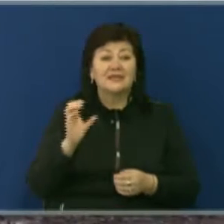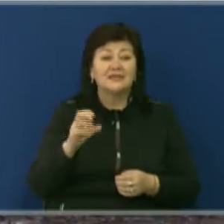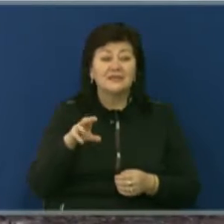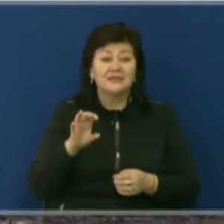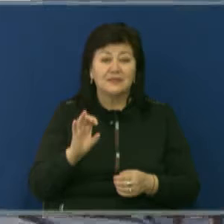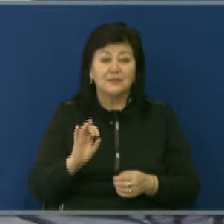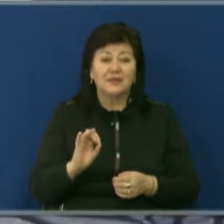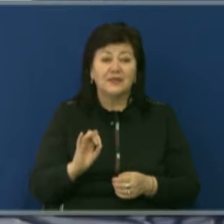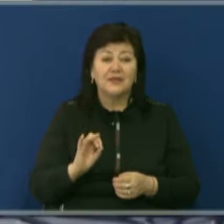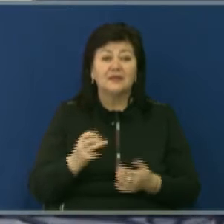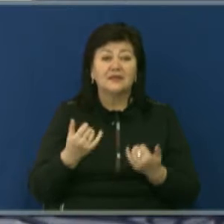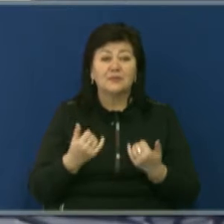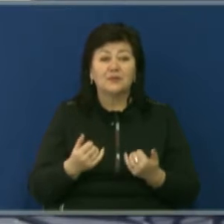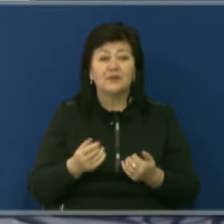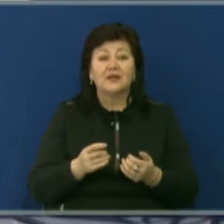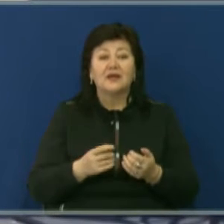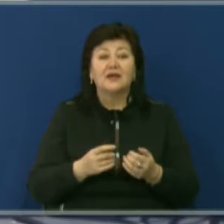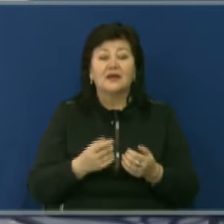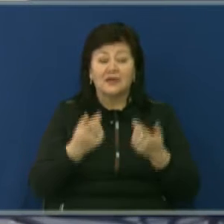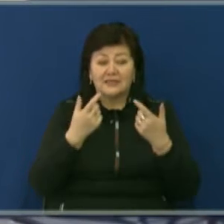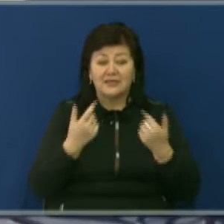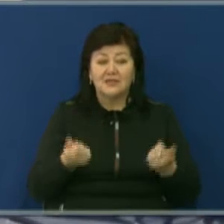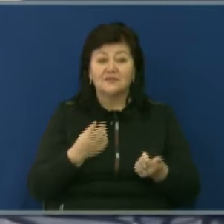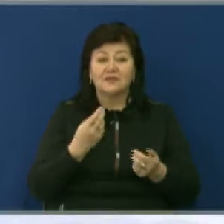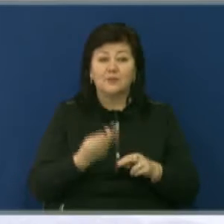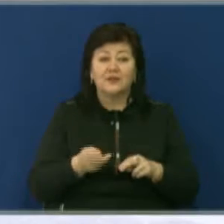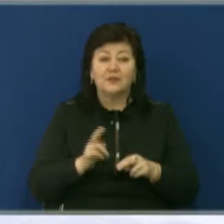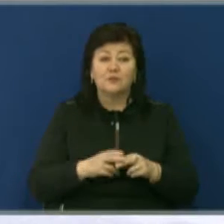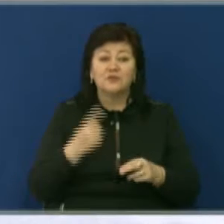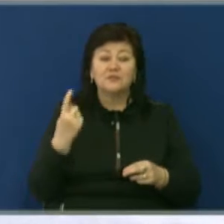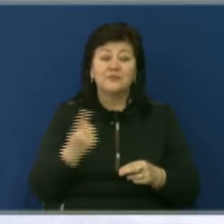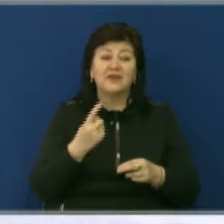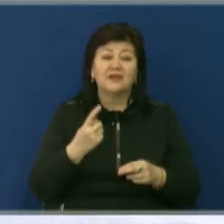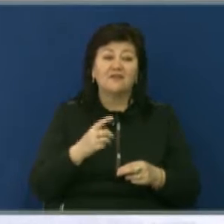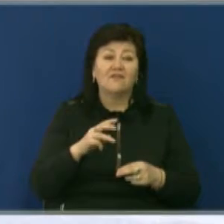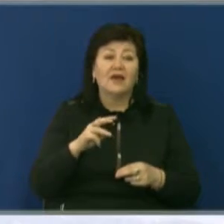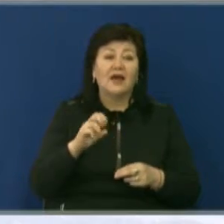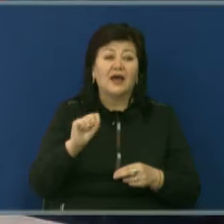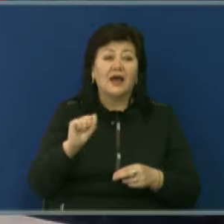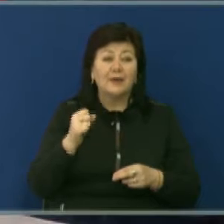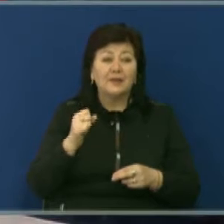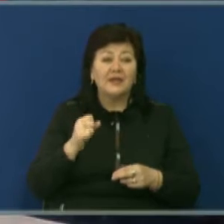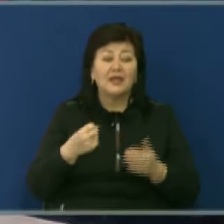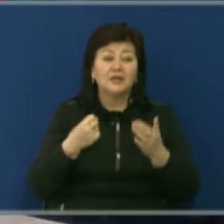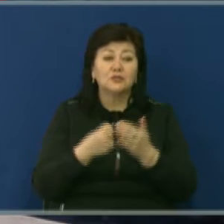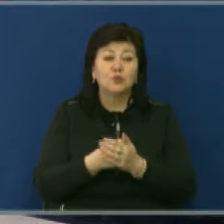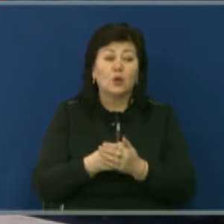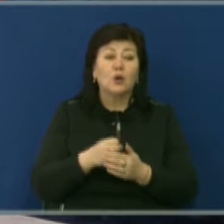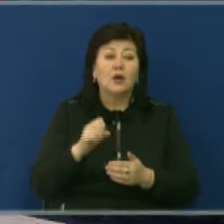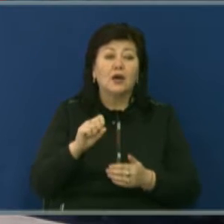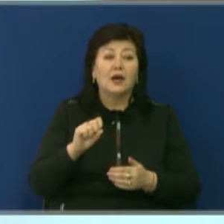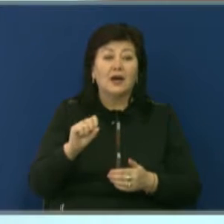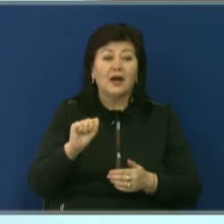ұшу және қону жолақтарын жөндеу жұмыстарына байланысты тоқтатылады. Сол себепті 1 мамыр мен 31 тамыз аралығында барлық әуе рейстері Семей қаласына